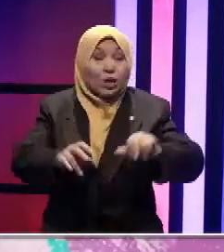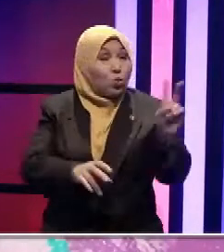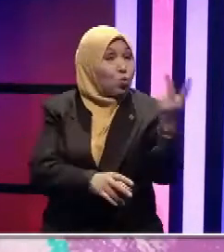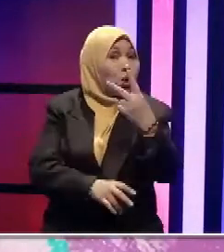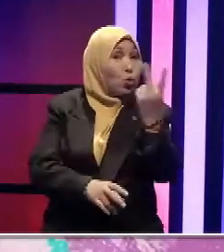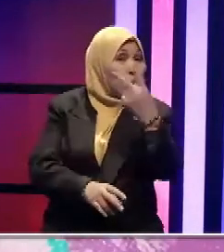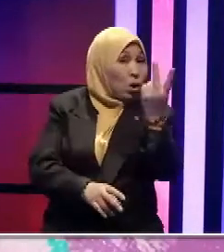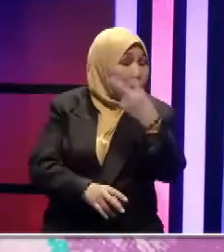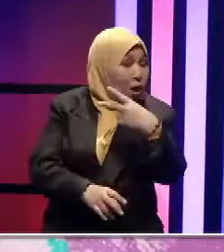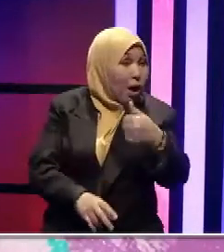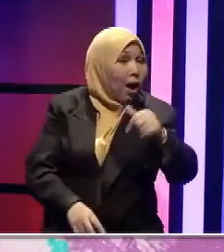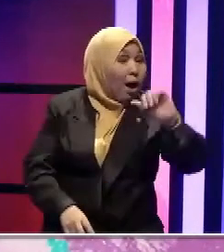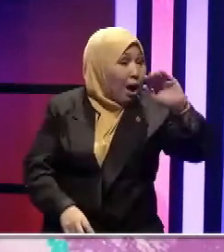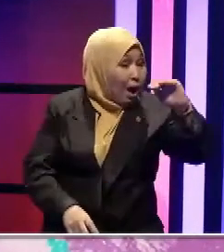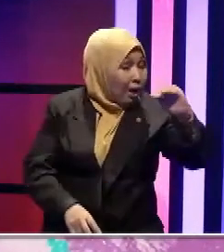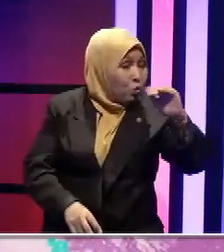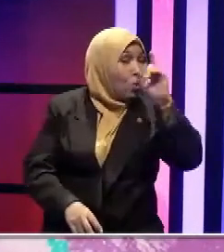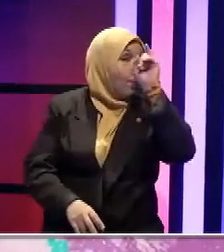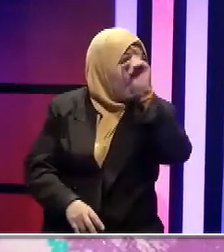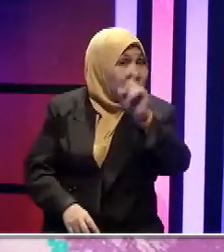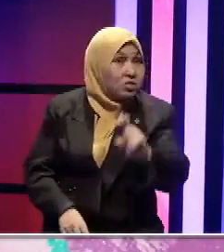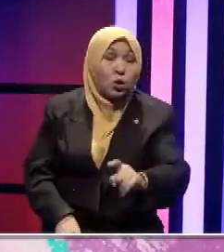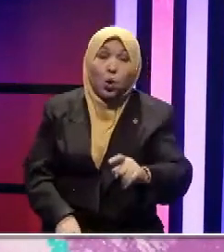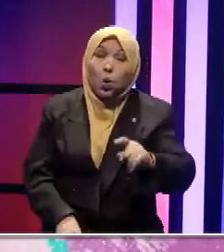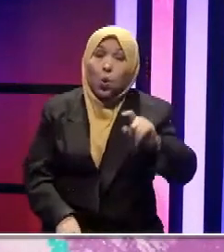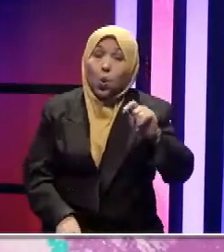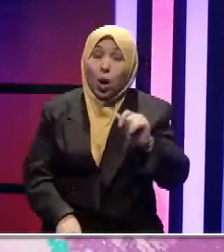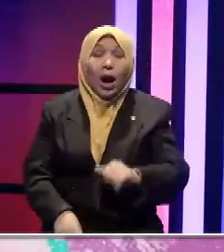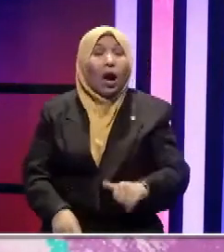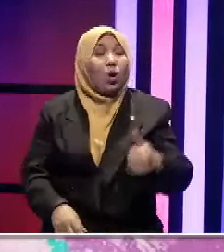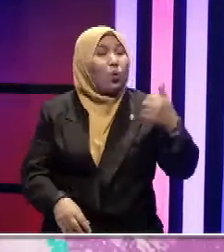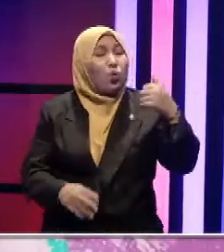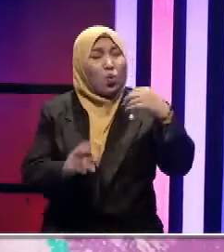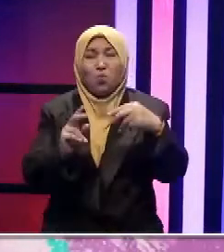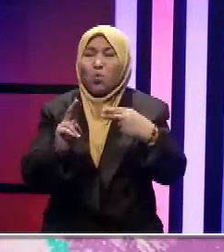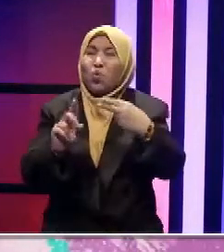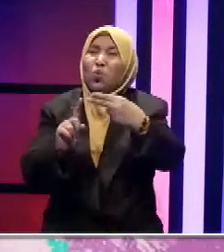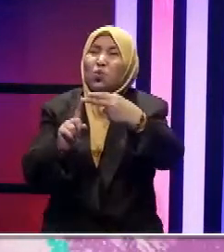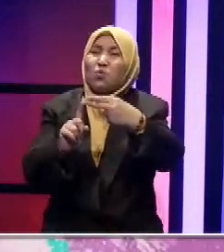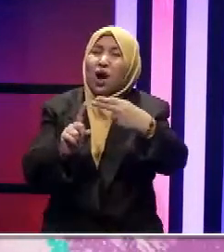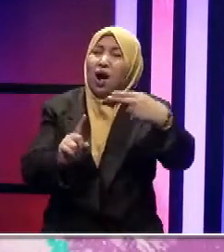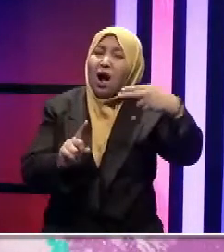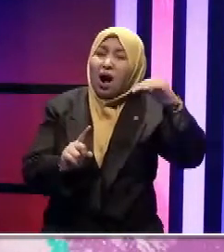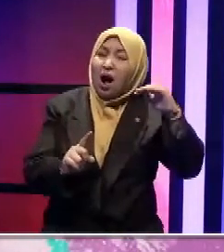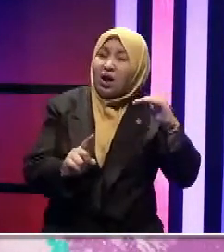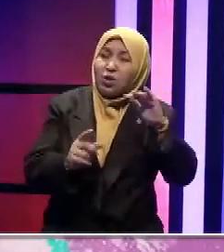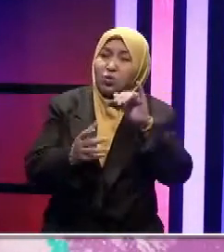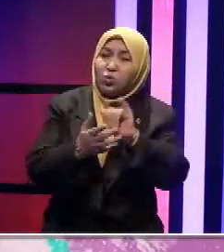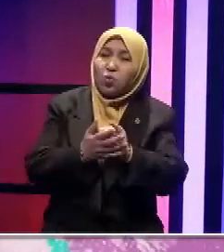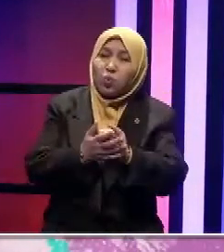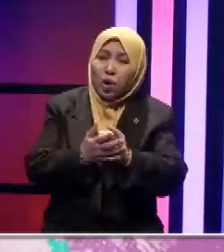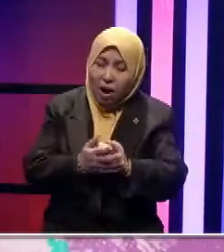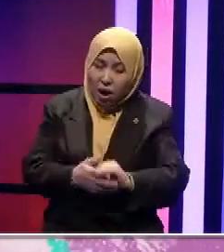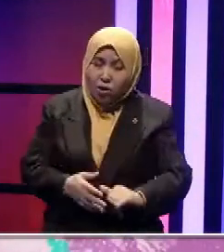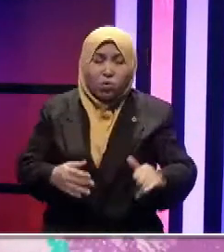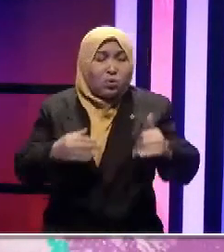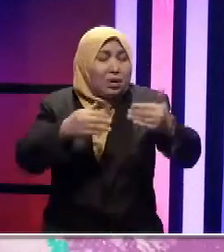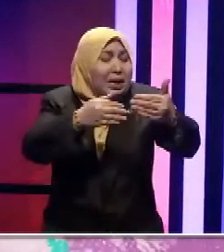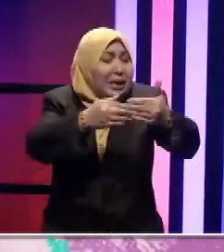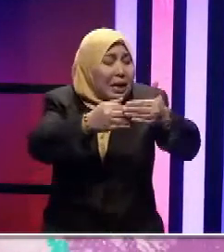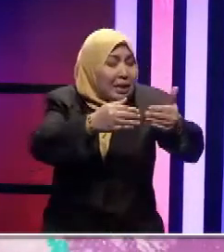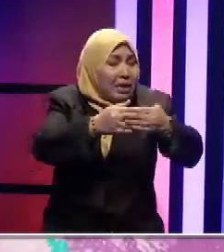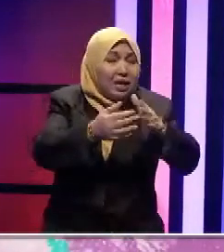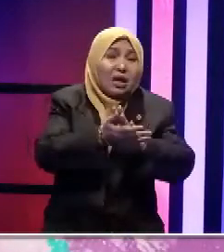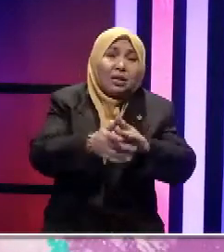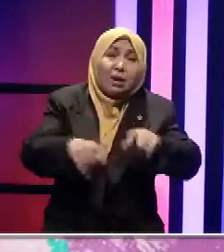setelah Nanti terlalu beritahu sebelumnya huruf-huruf yang agak lemah lebih-lebih lagi dia 22 berdekatan ndak